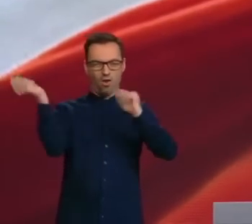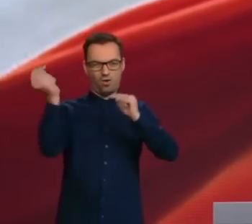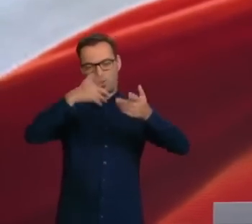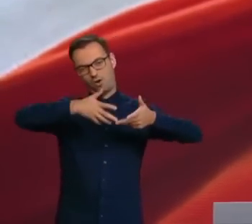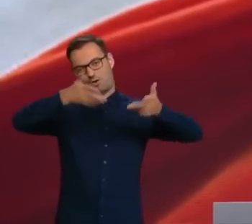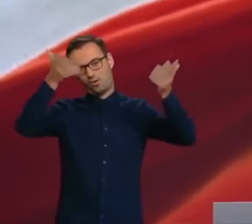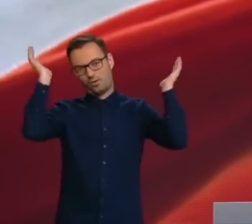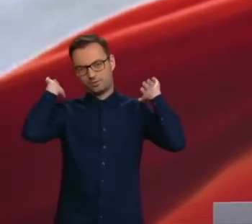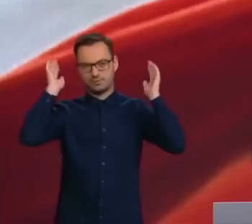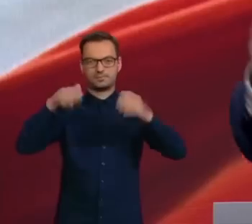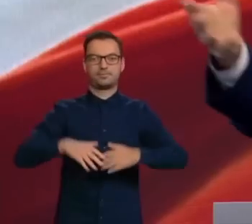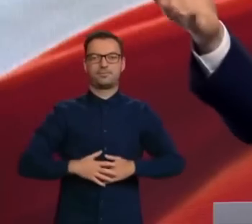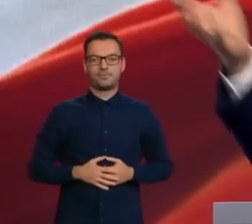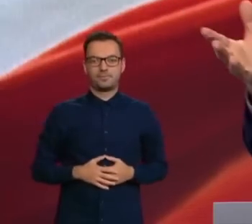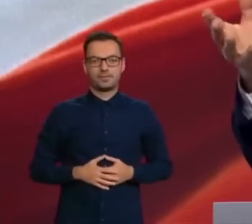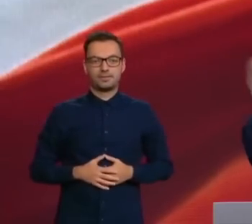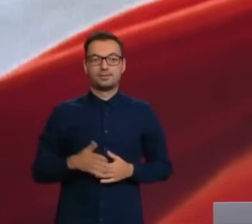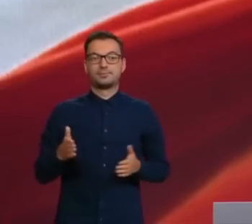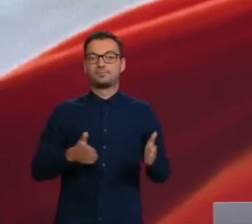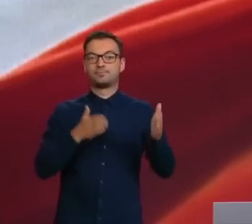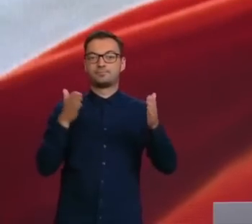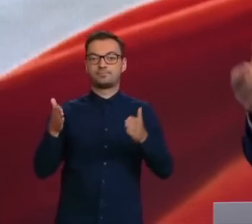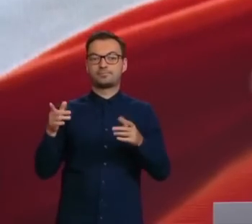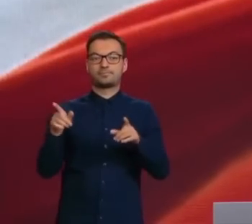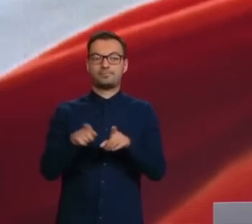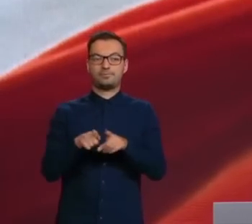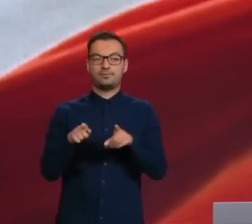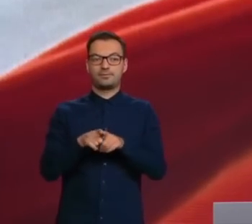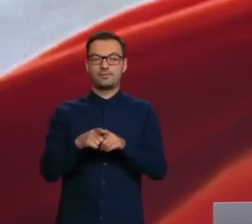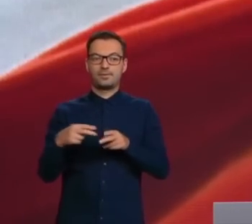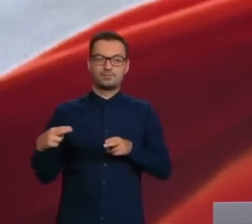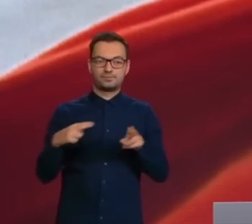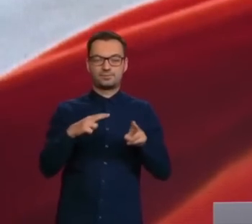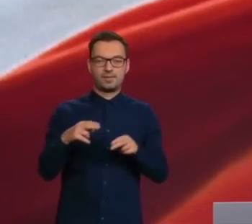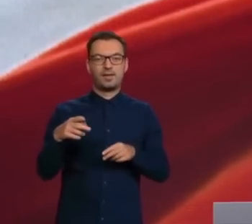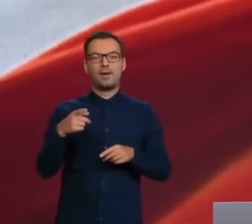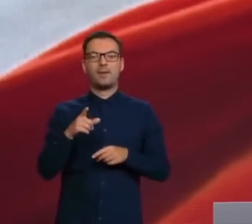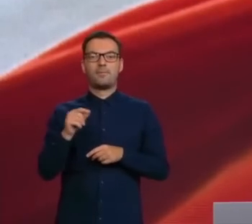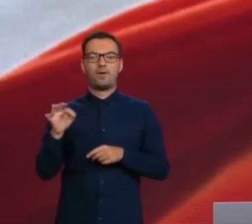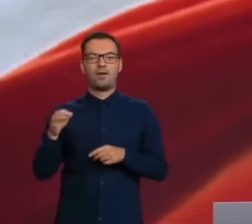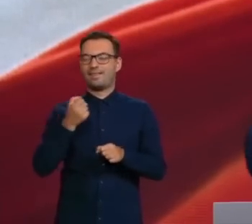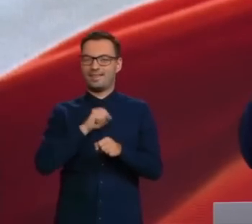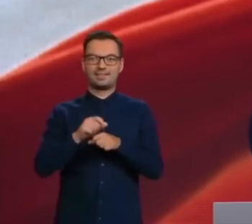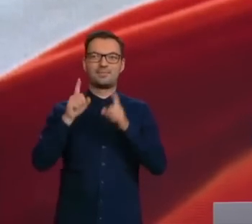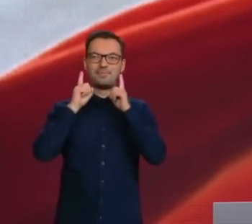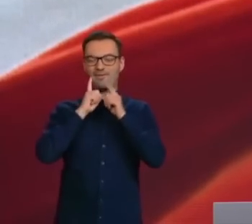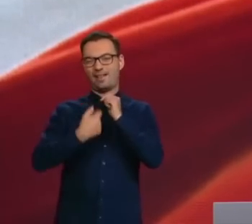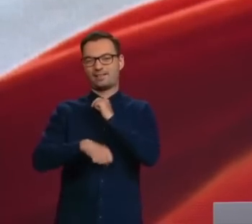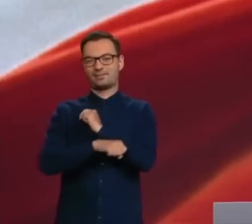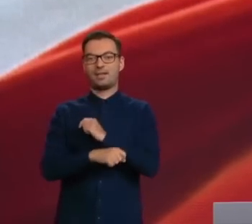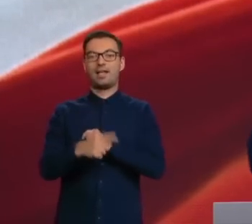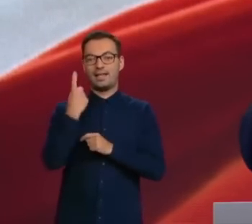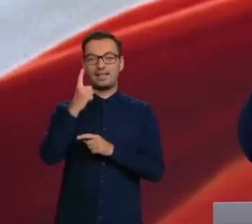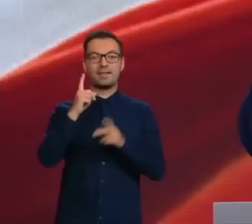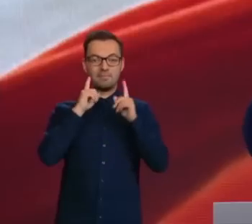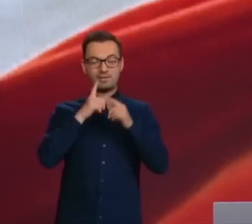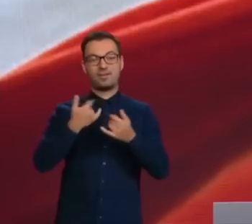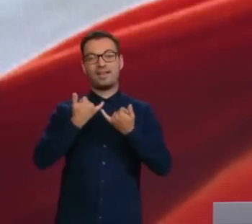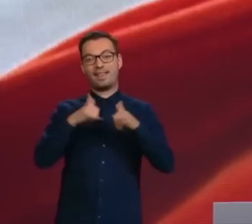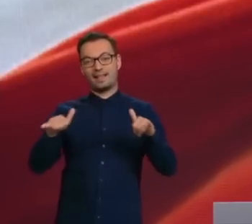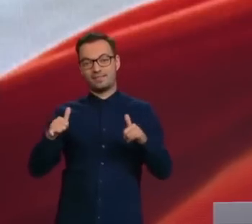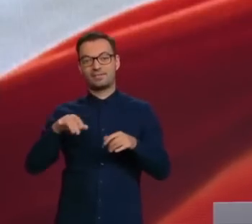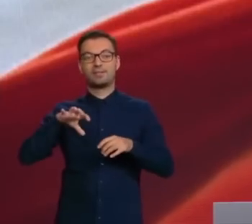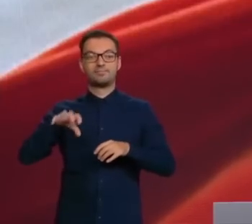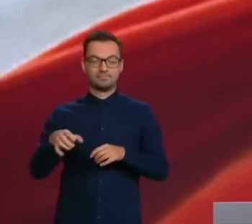spór, czy prowadzić wielki spór. Mamy też tutaj przystawki Platformy, partie, które nie są prawdziwą alternatywą. Tą prawdziwą alternatywą